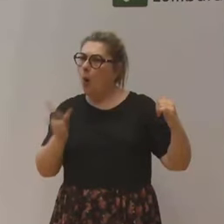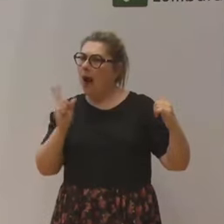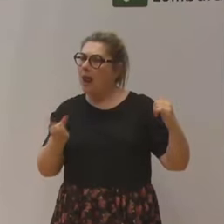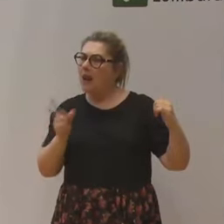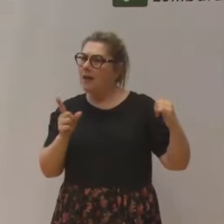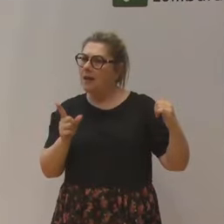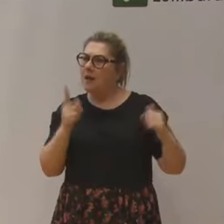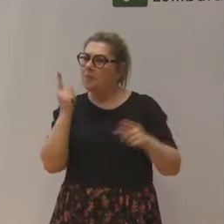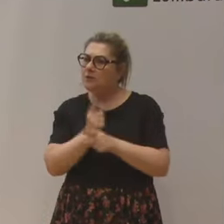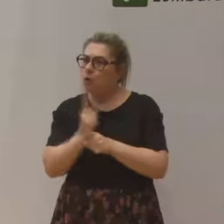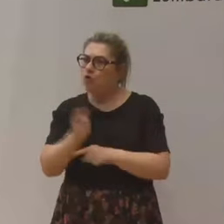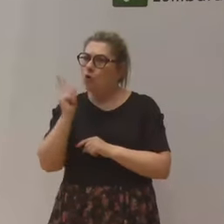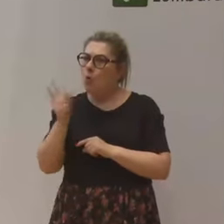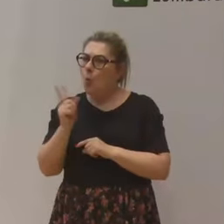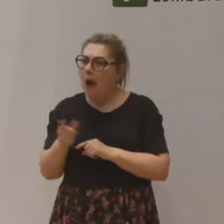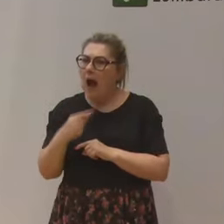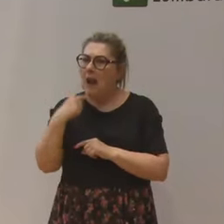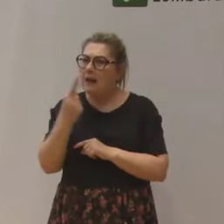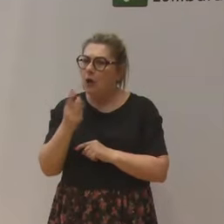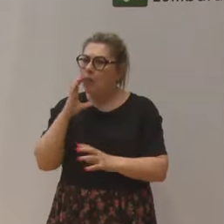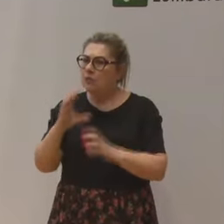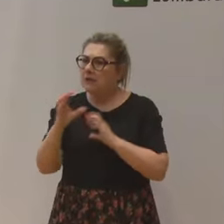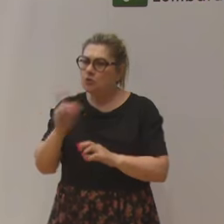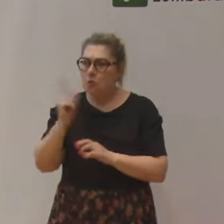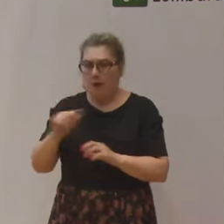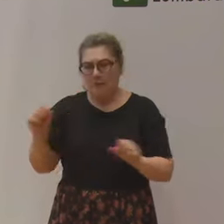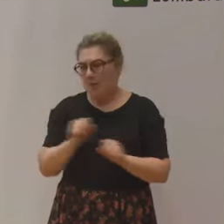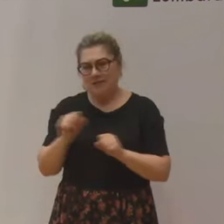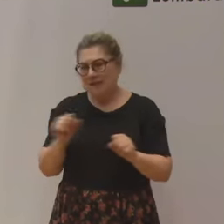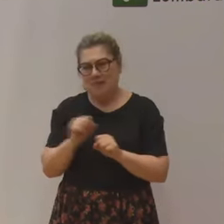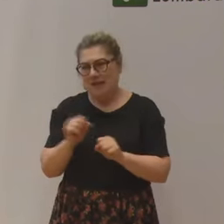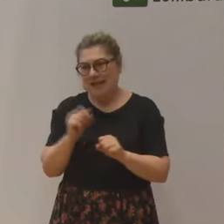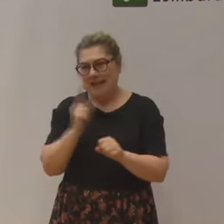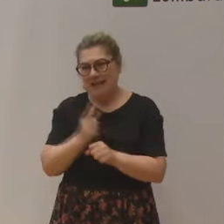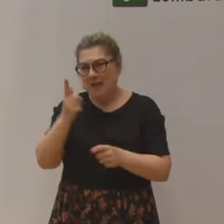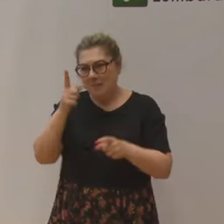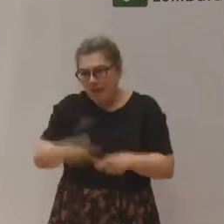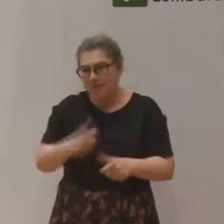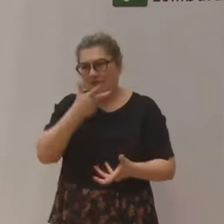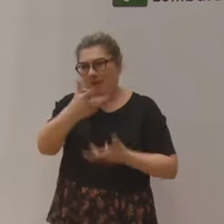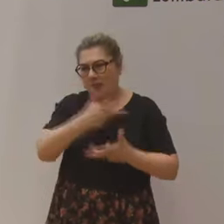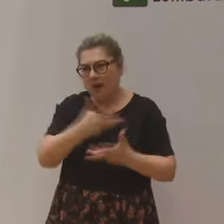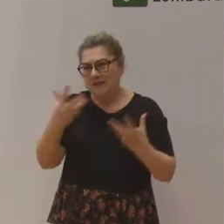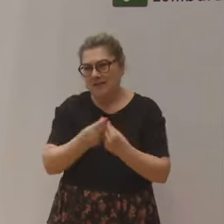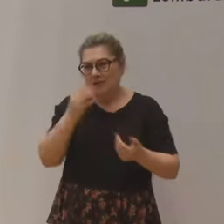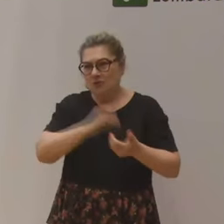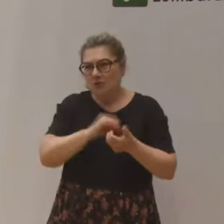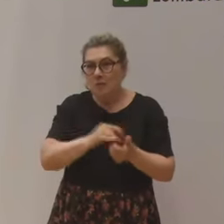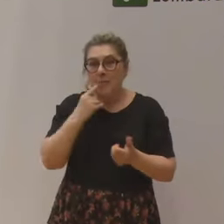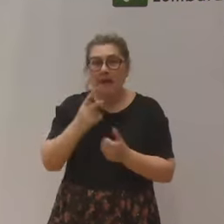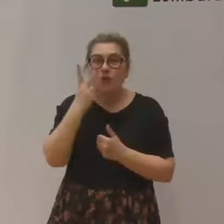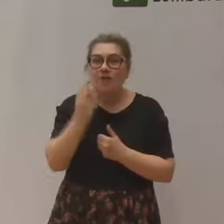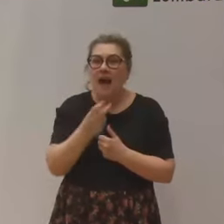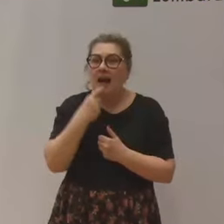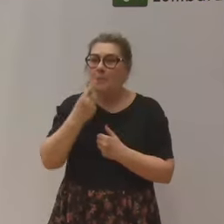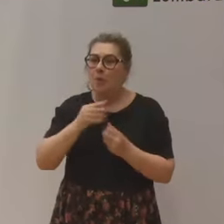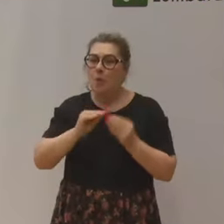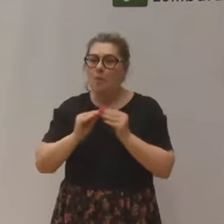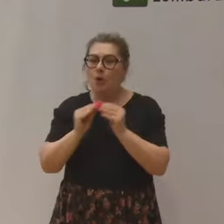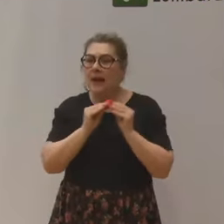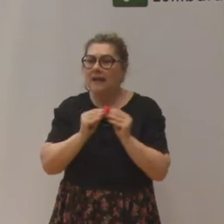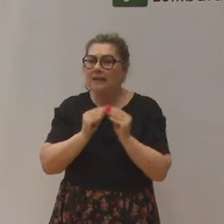essere in tema di comunicazione le esatte modalità